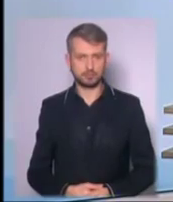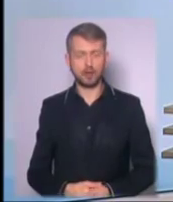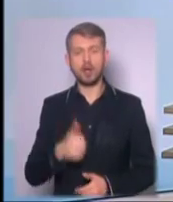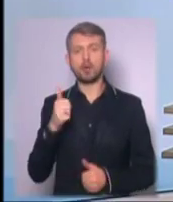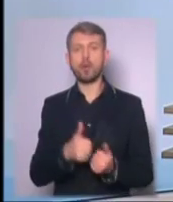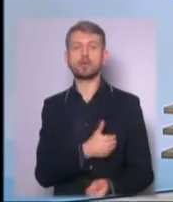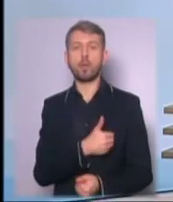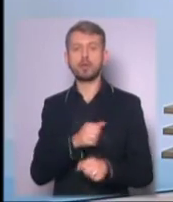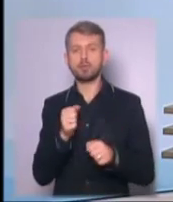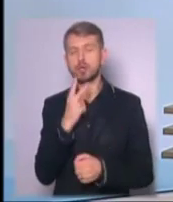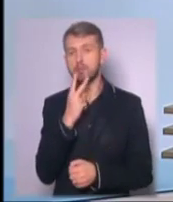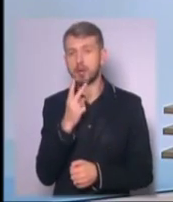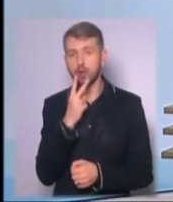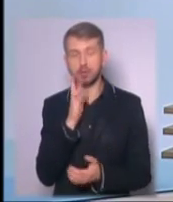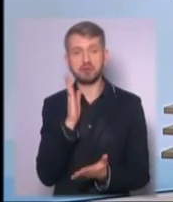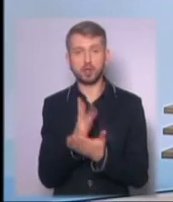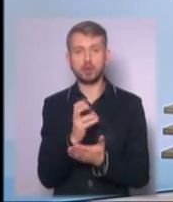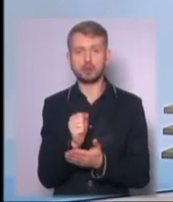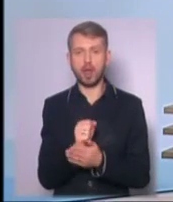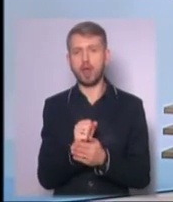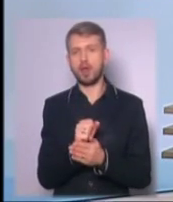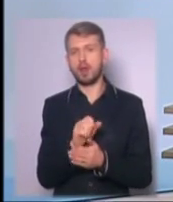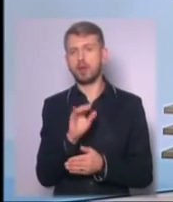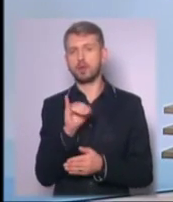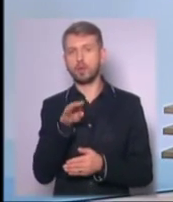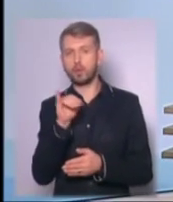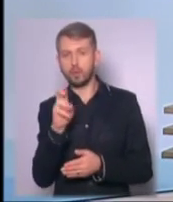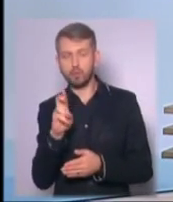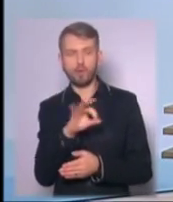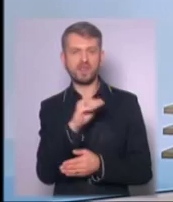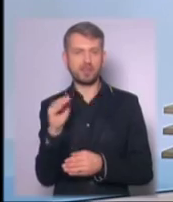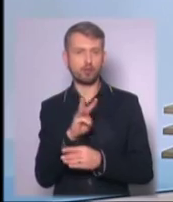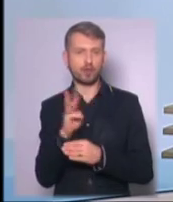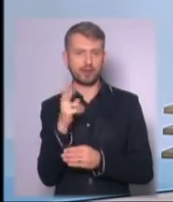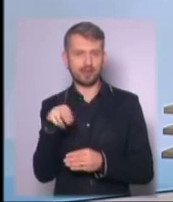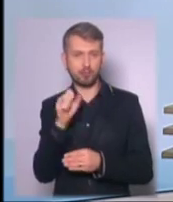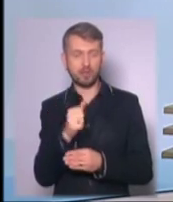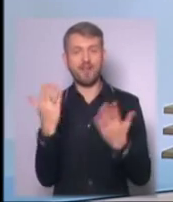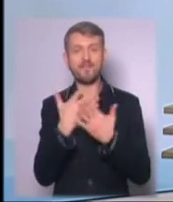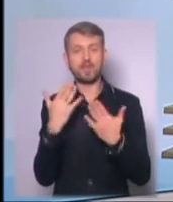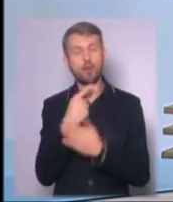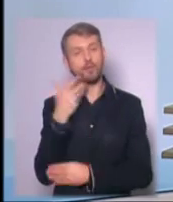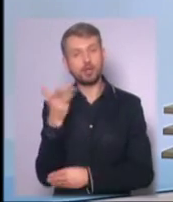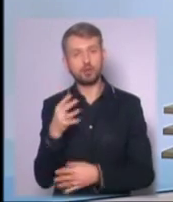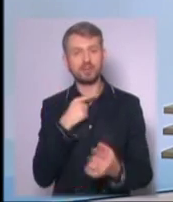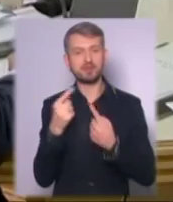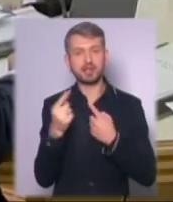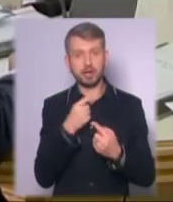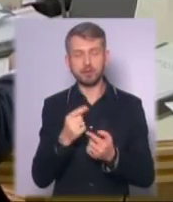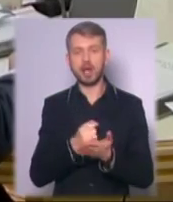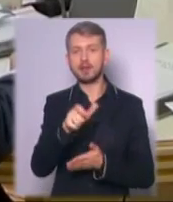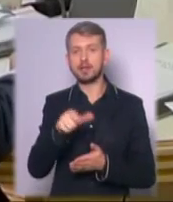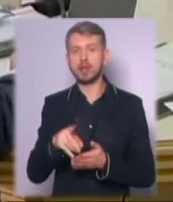Кожен охоче може переглянути безпосередньо на YouTube або на офіційному сайті КМДА відео виступів та співбесід із кандидатами на посаду директора